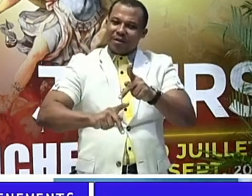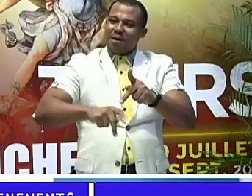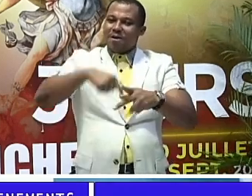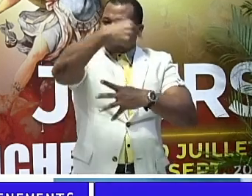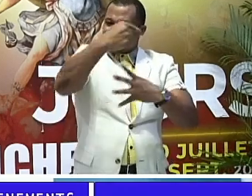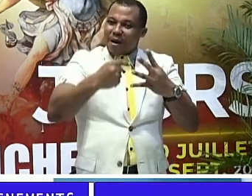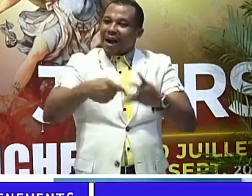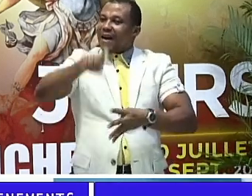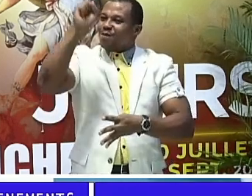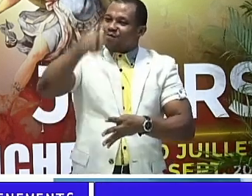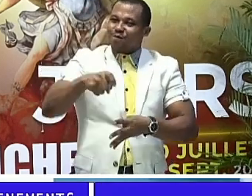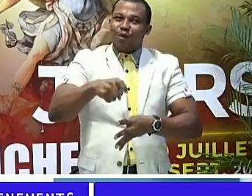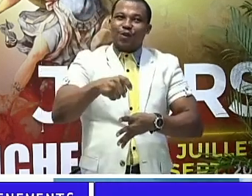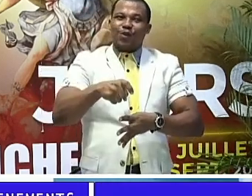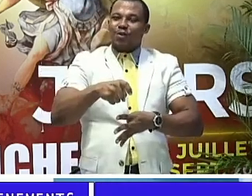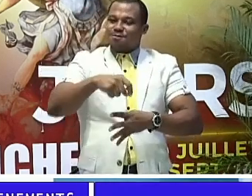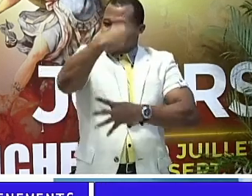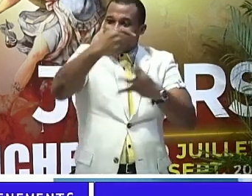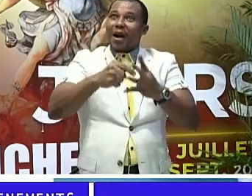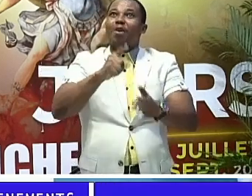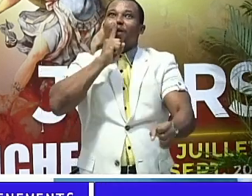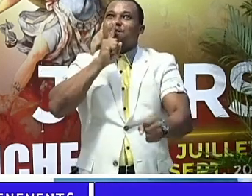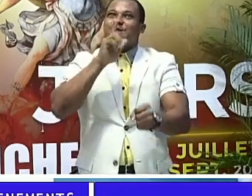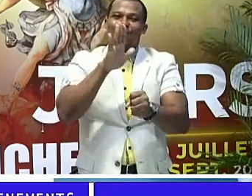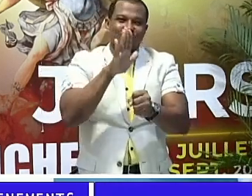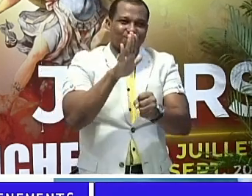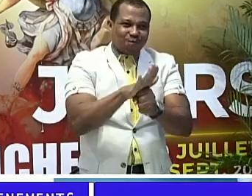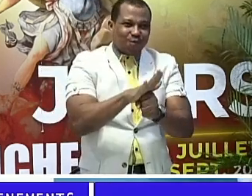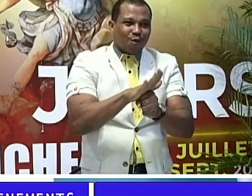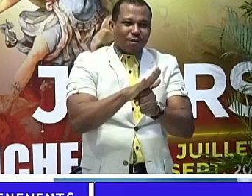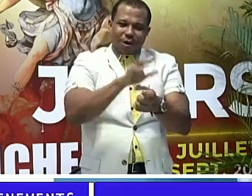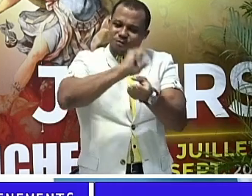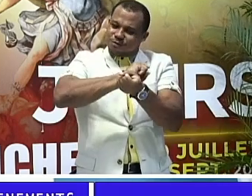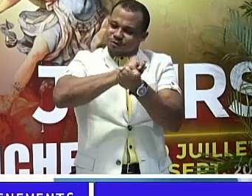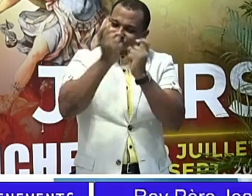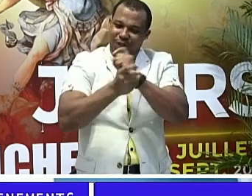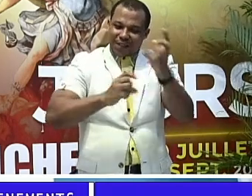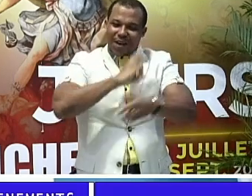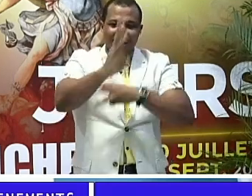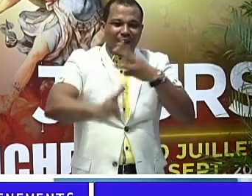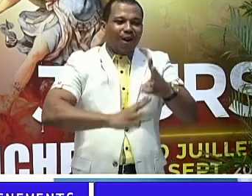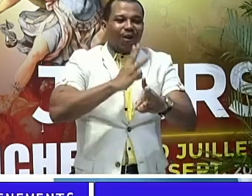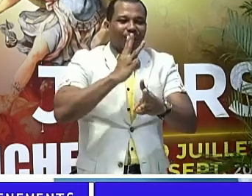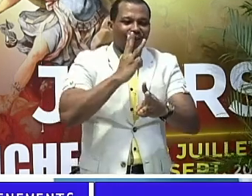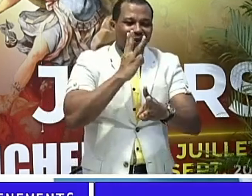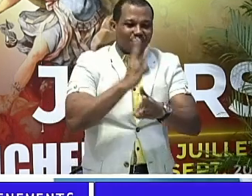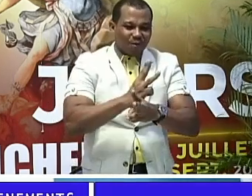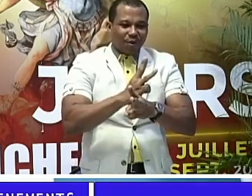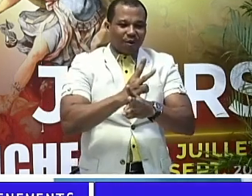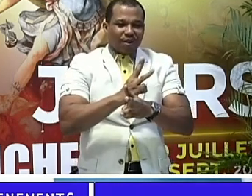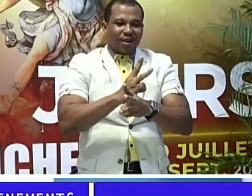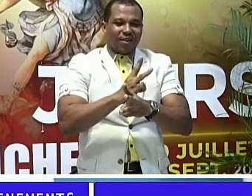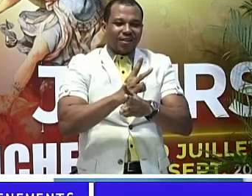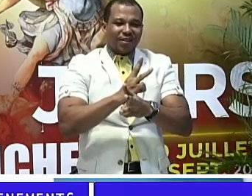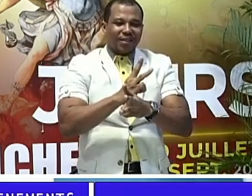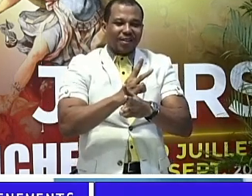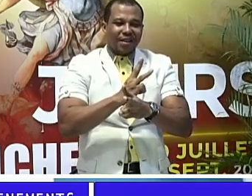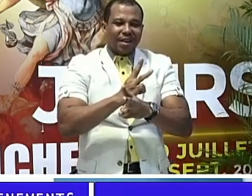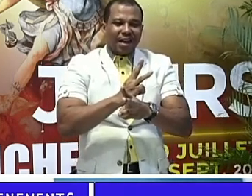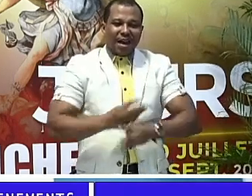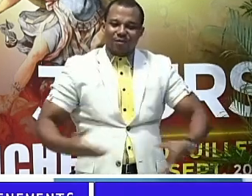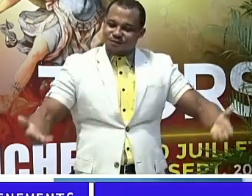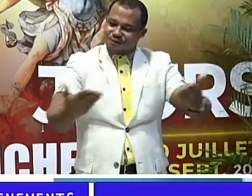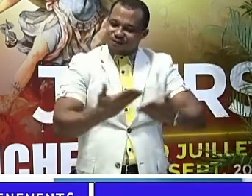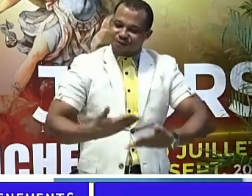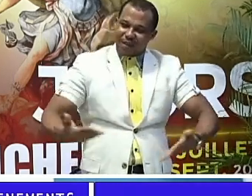et d'attendre ce que tu promets, pour qu'au milieu des changements de ce monde, nos cœurs s'établissent fermement là où se